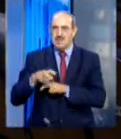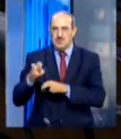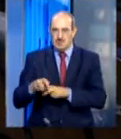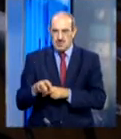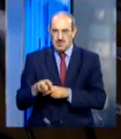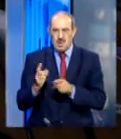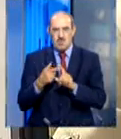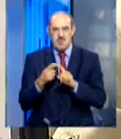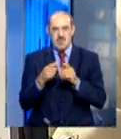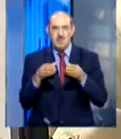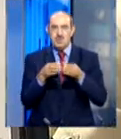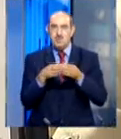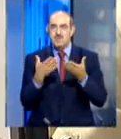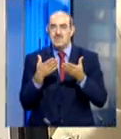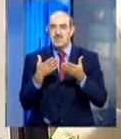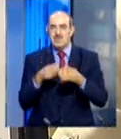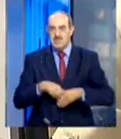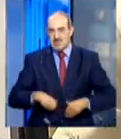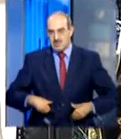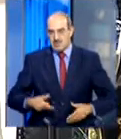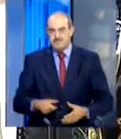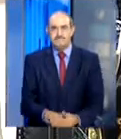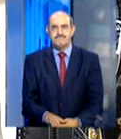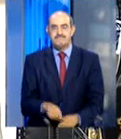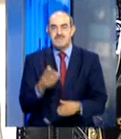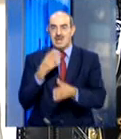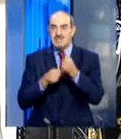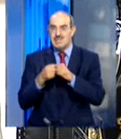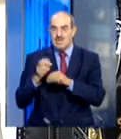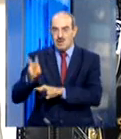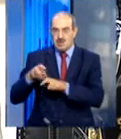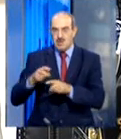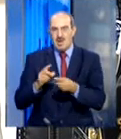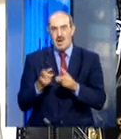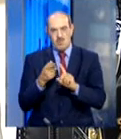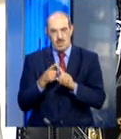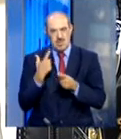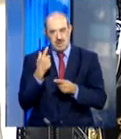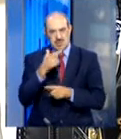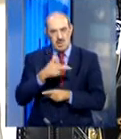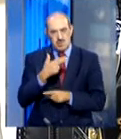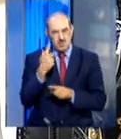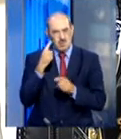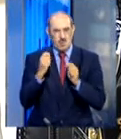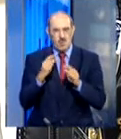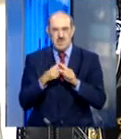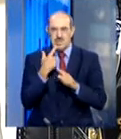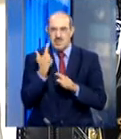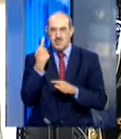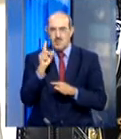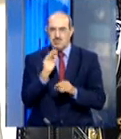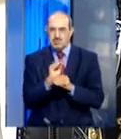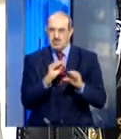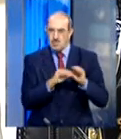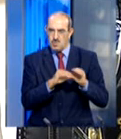مستوى الجماعات المحلية. المجال الفلاحي الذي يشكل عصب الاستراتيجية الوطنية لتحقيق الأمن الغذائي وأولوية قصوى لدى